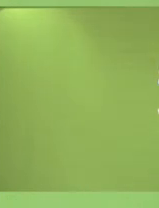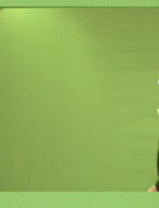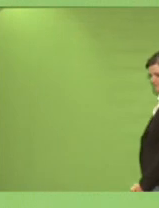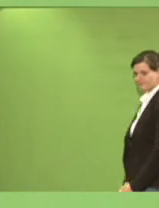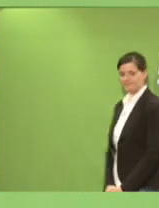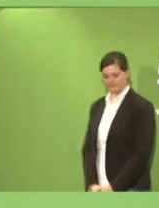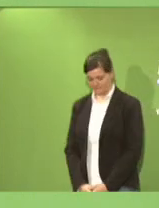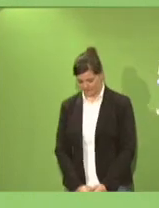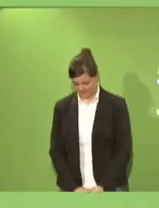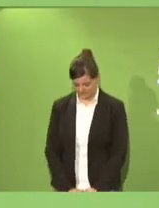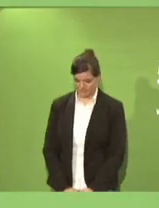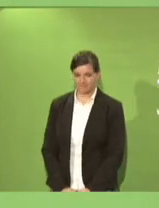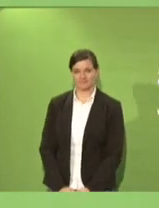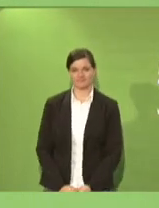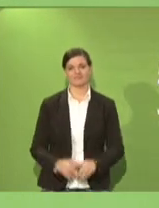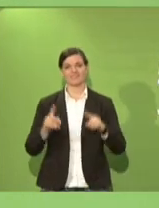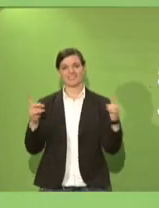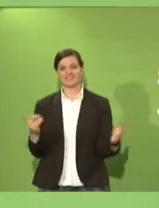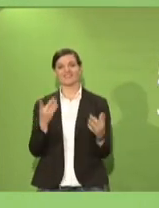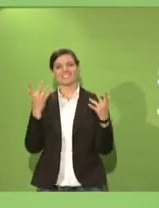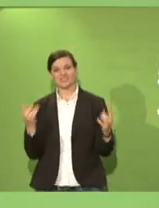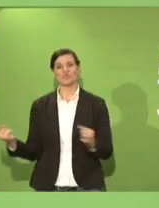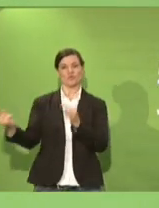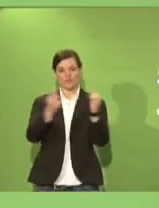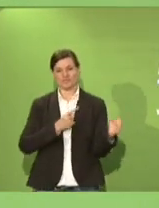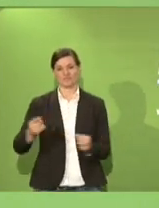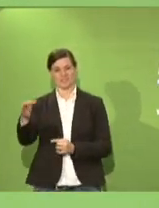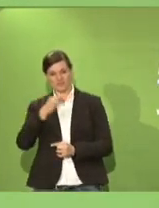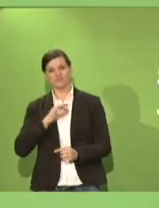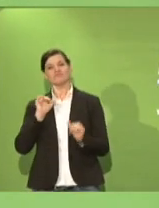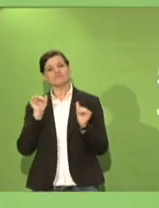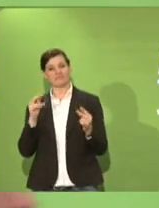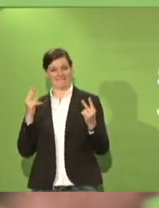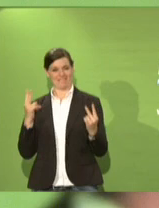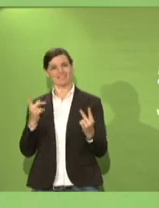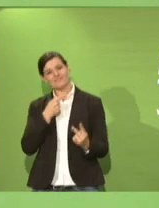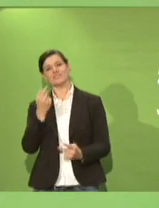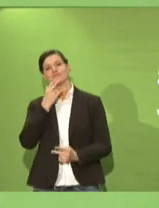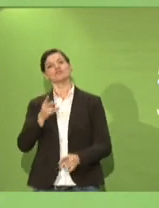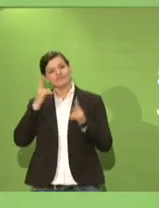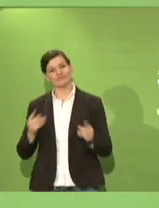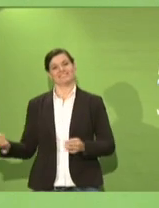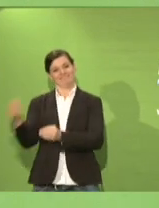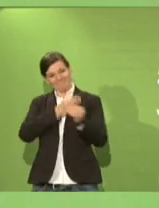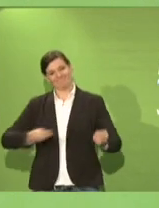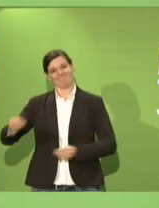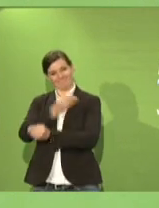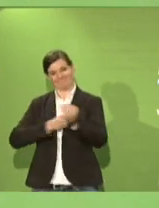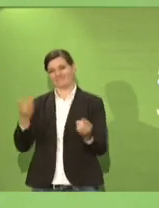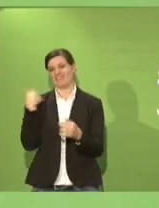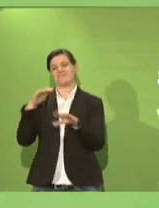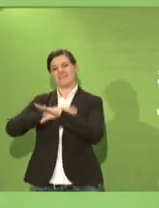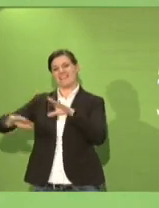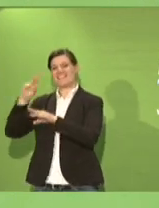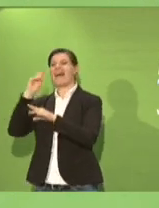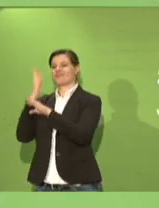Und wir leben von diesen spannenden Debatten. Wir wollen diese spannenden Debatten führen. Ich habe beim Länderrat dafür appelliert, dass wir gerade das